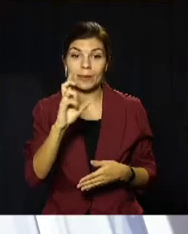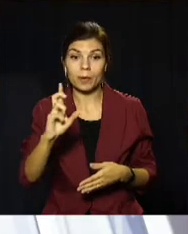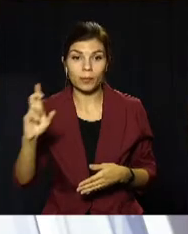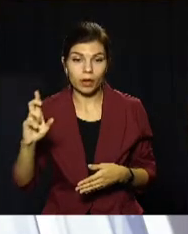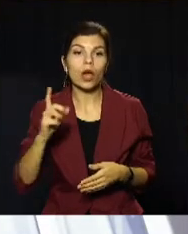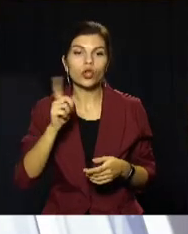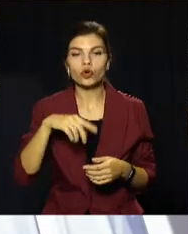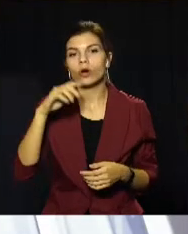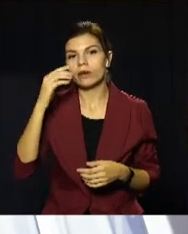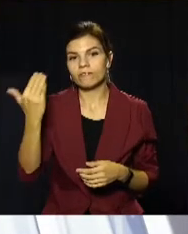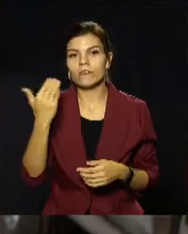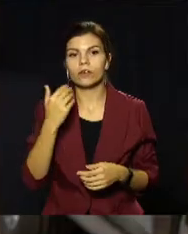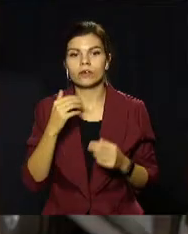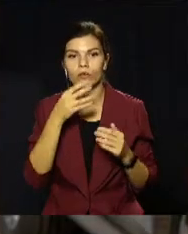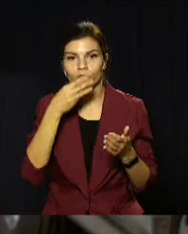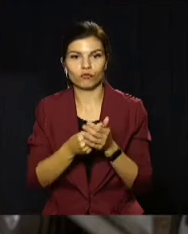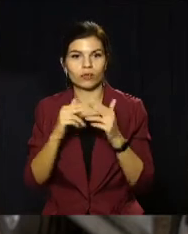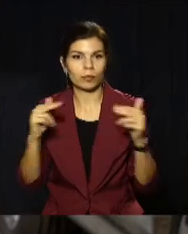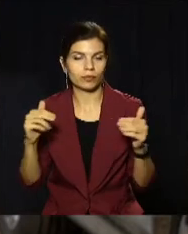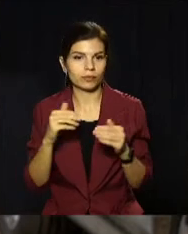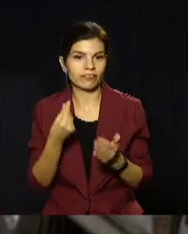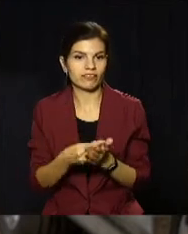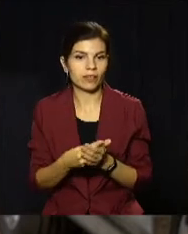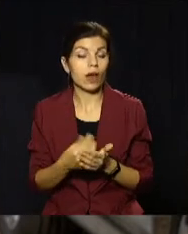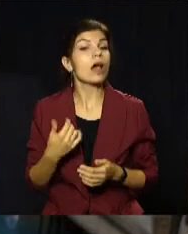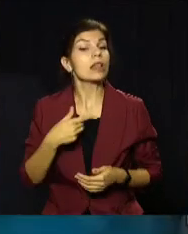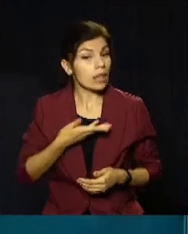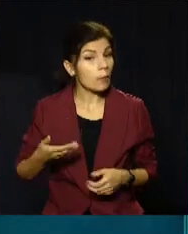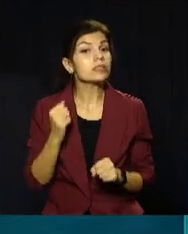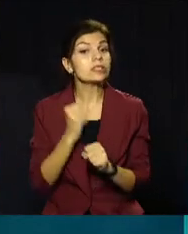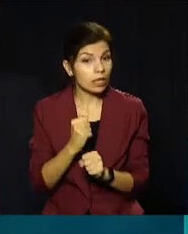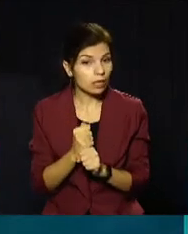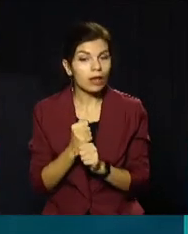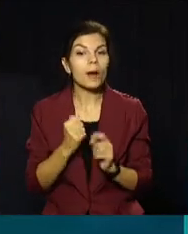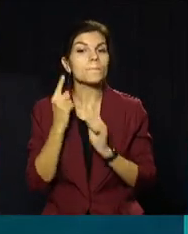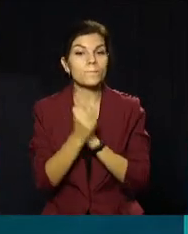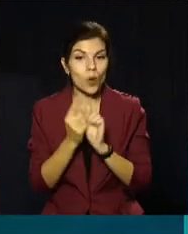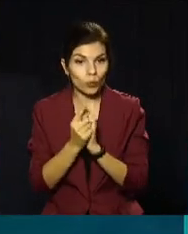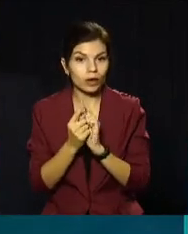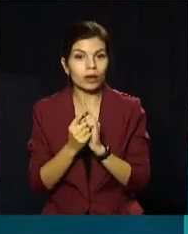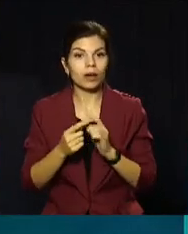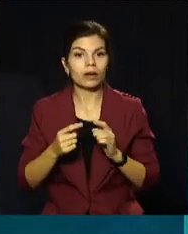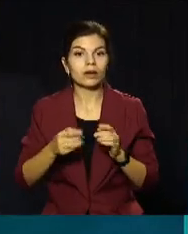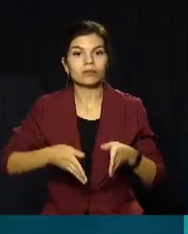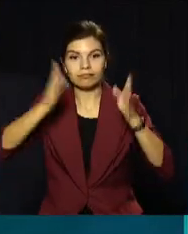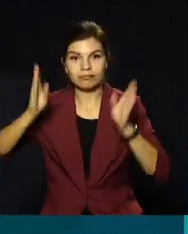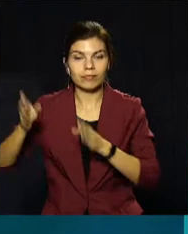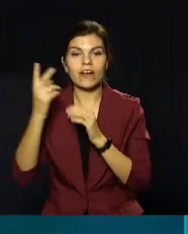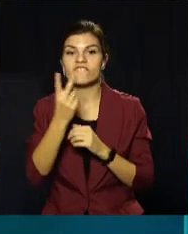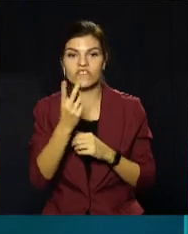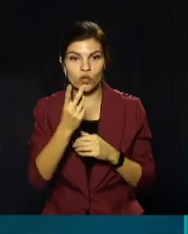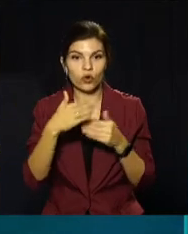коштом міського бюджету. Нам зробили, поміняли в подъездах вторые двери